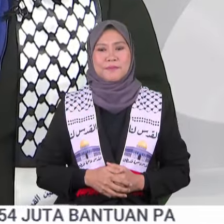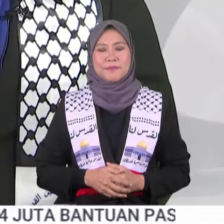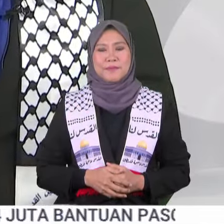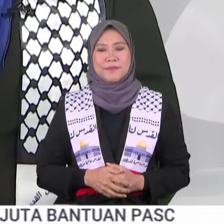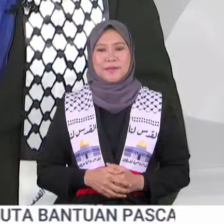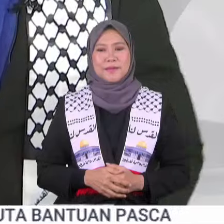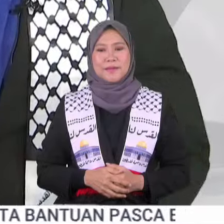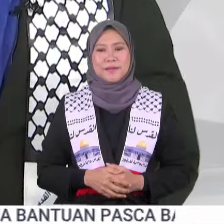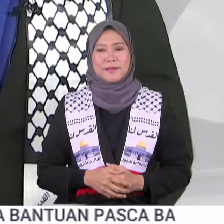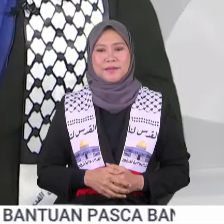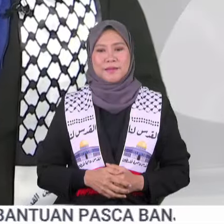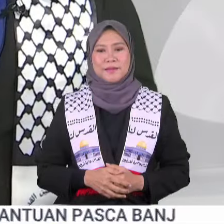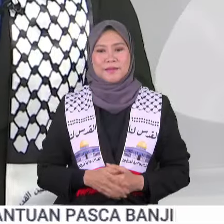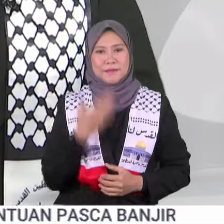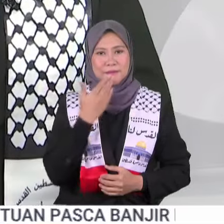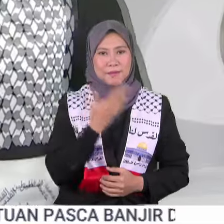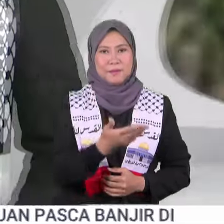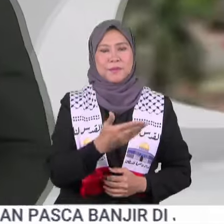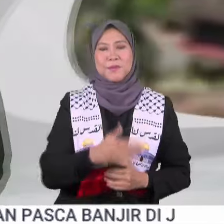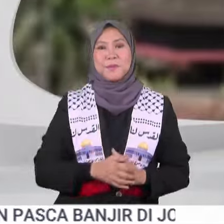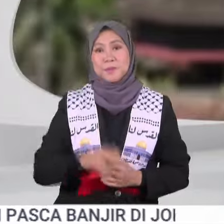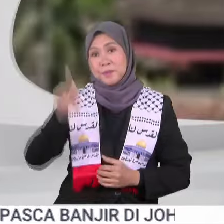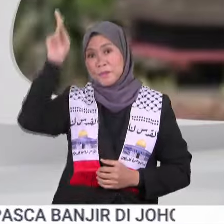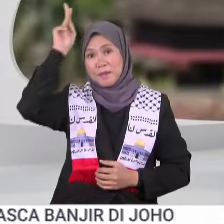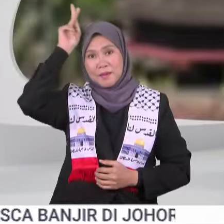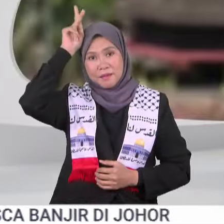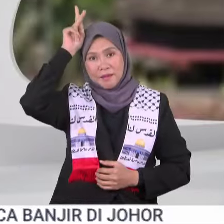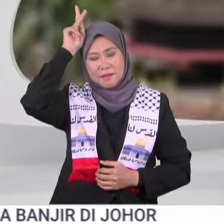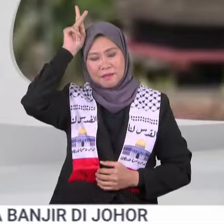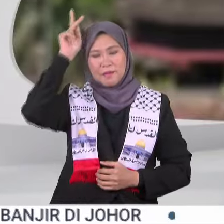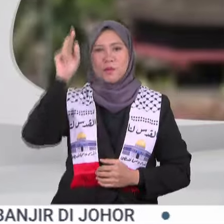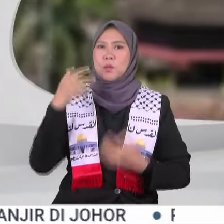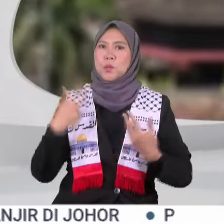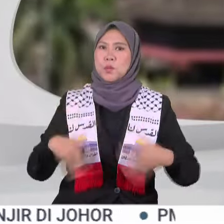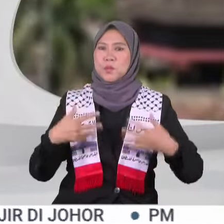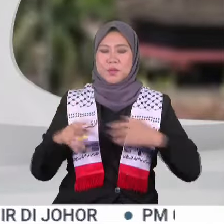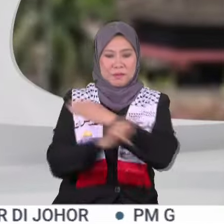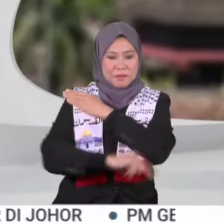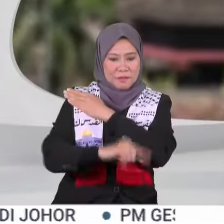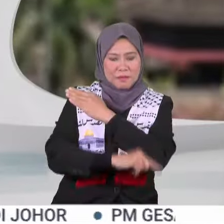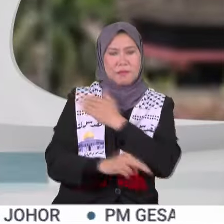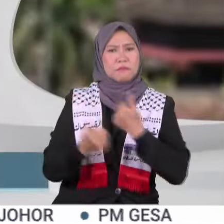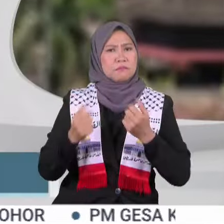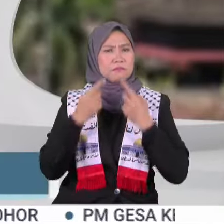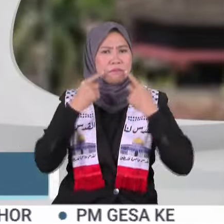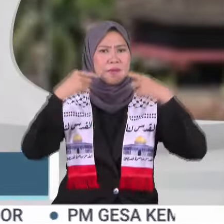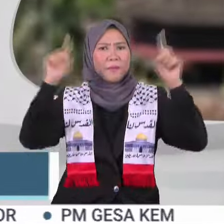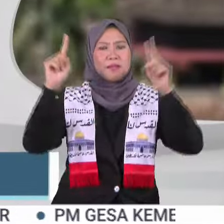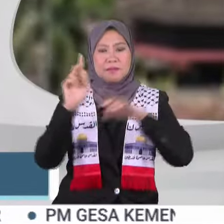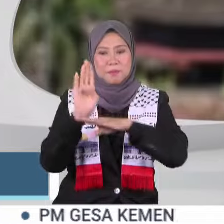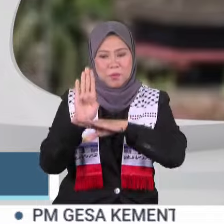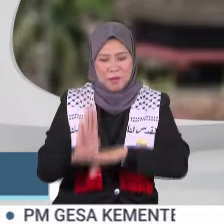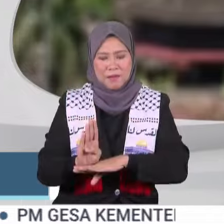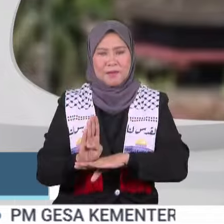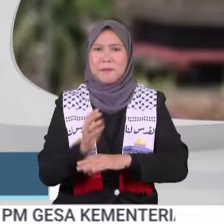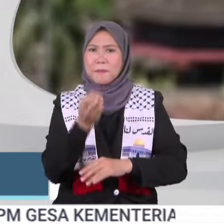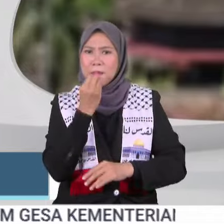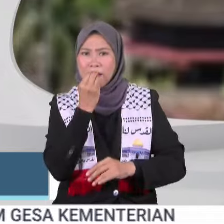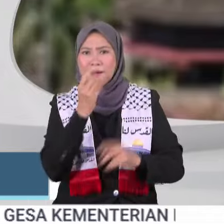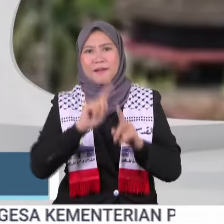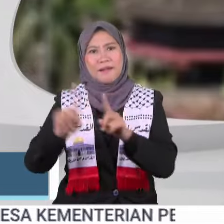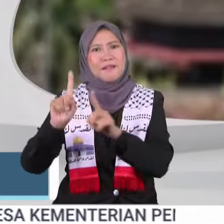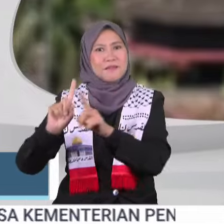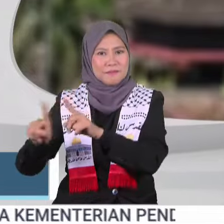Amirul Baik terima kasih Kelantan sememangnya sebuah negeri yang kaya dengan budaya dan juadah makanan yang unik